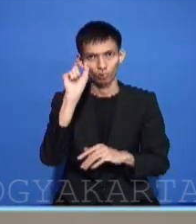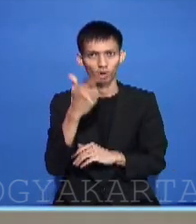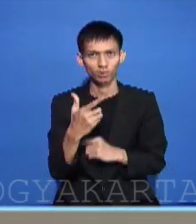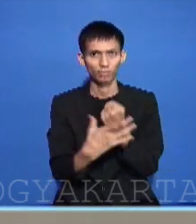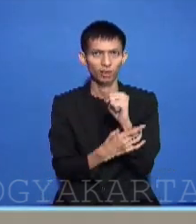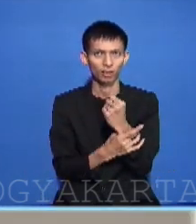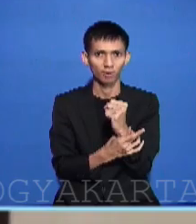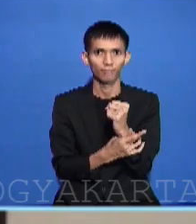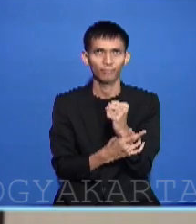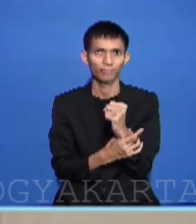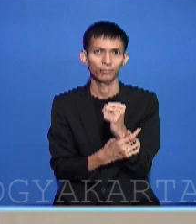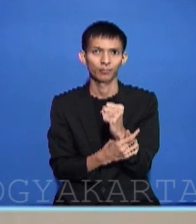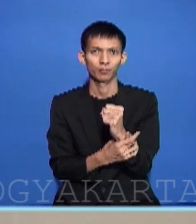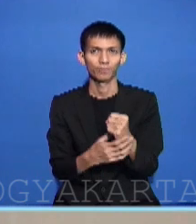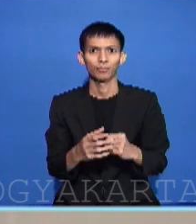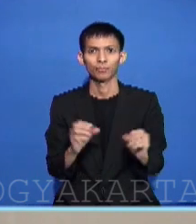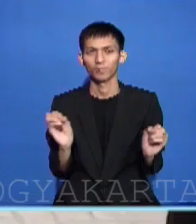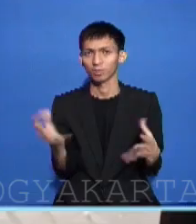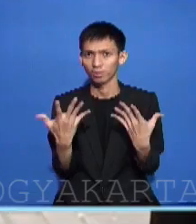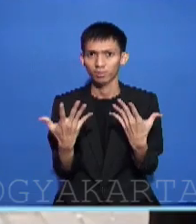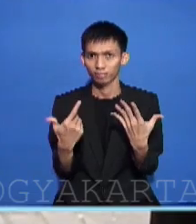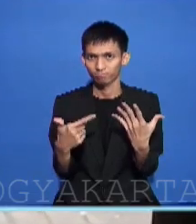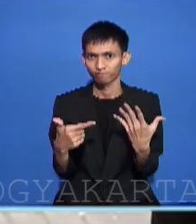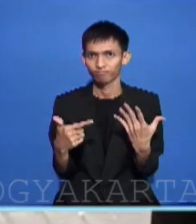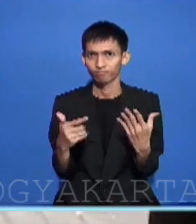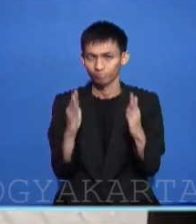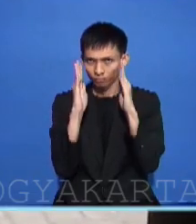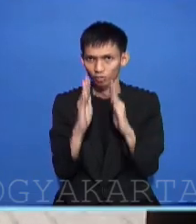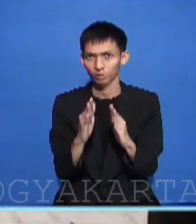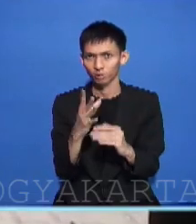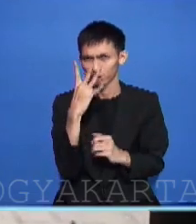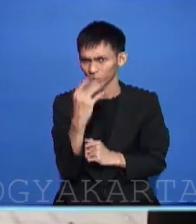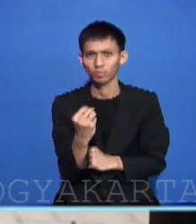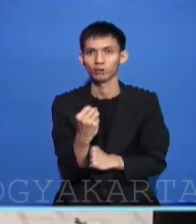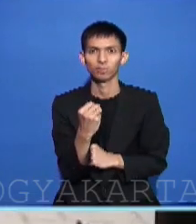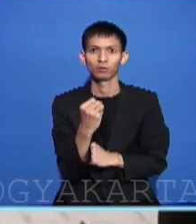Magelang. Peristiwa kriminal jalanan ini mendapat perhatian serius Satuan